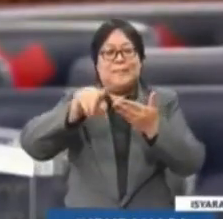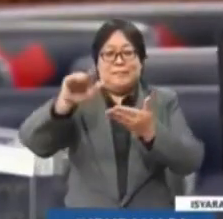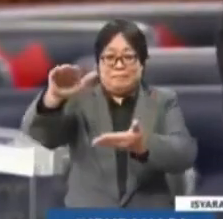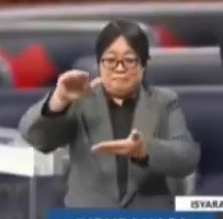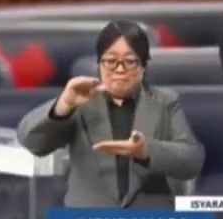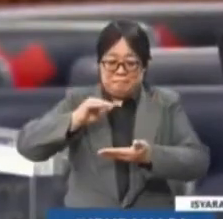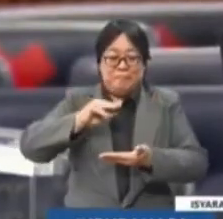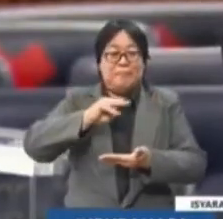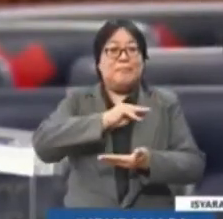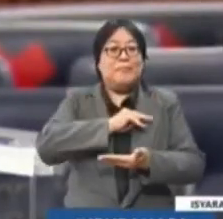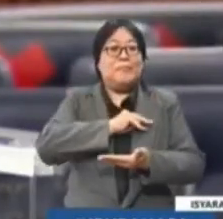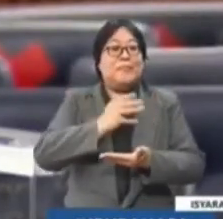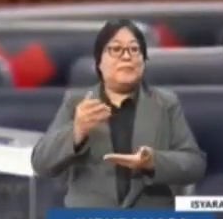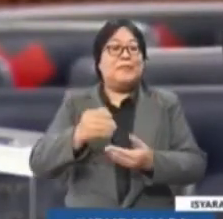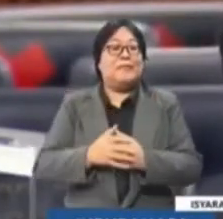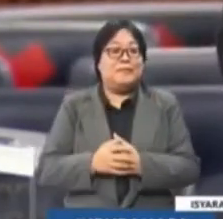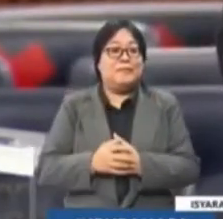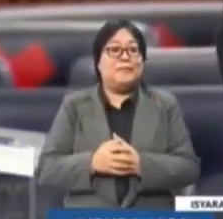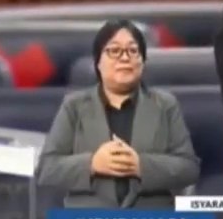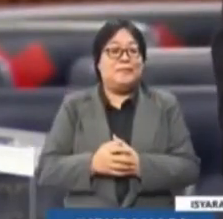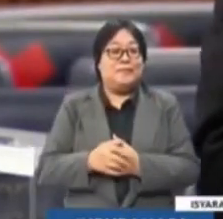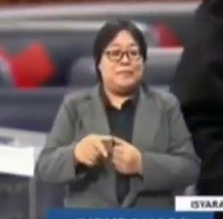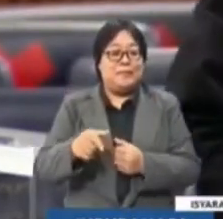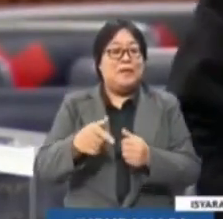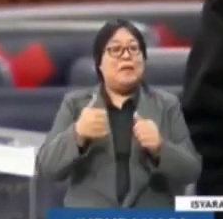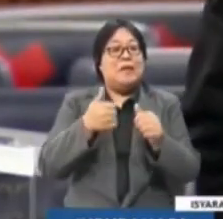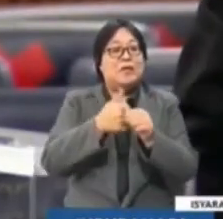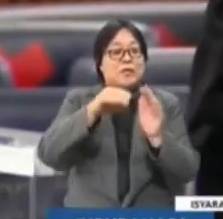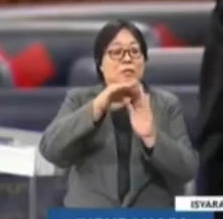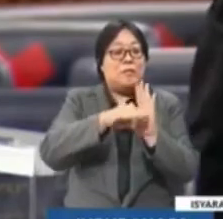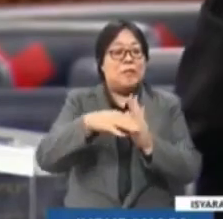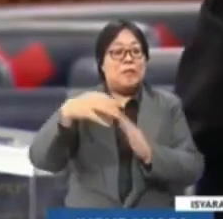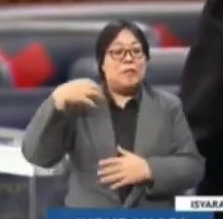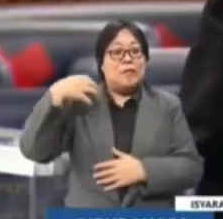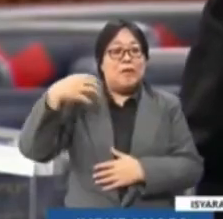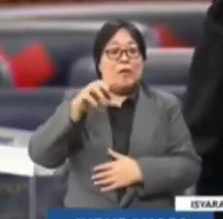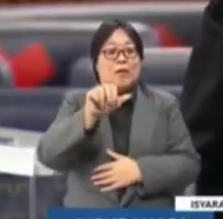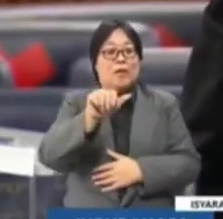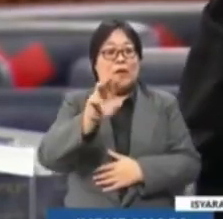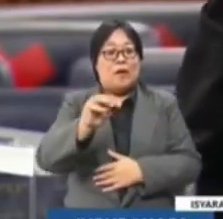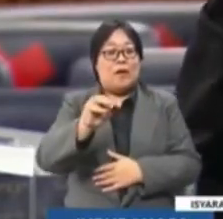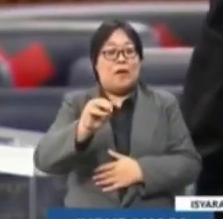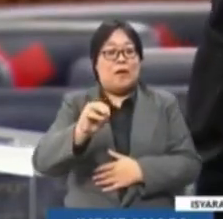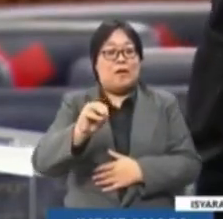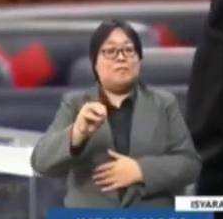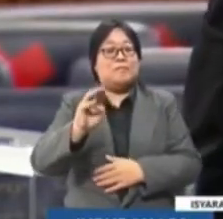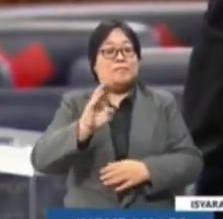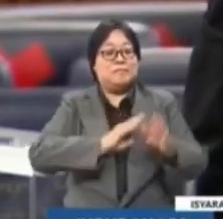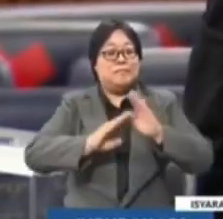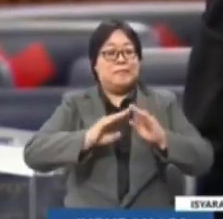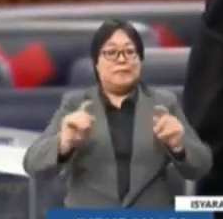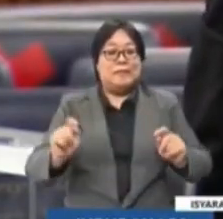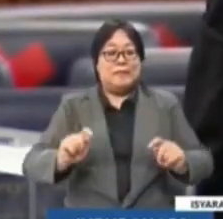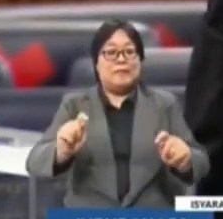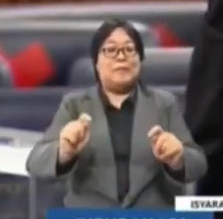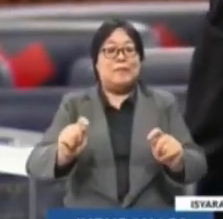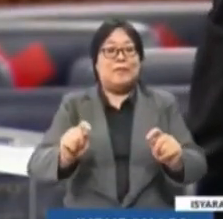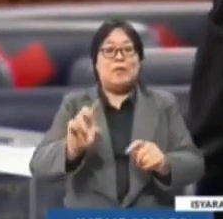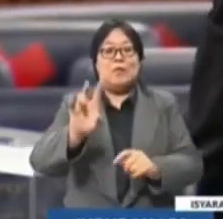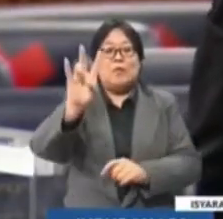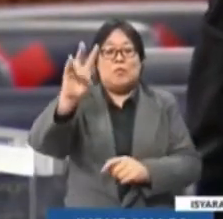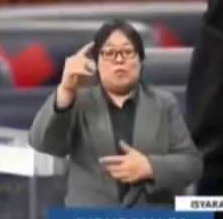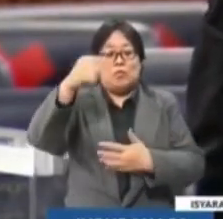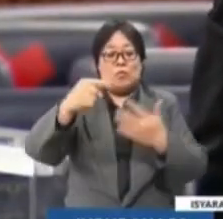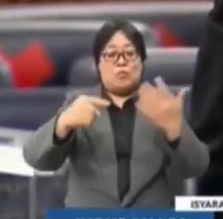yang tidak akan oleh menteri so dibawa peraturan pegawai am kelakuan tata tertib Spanyol